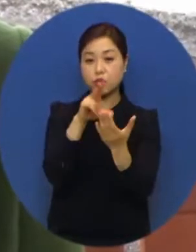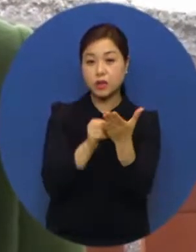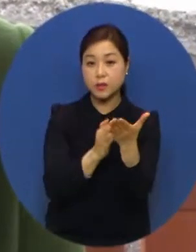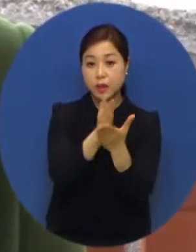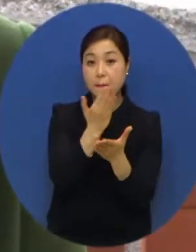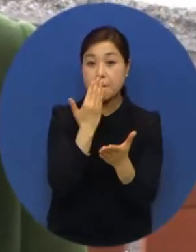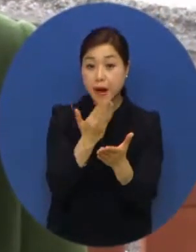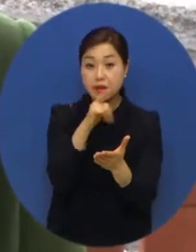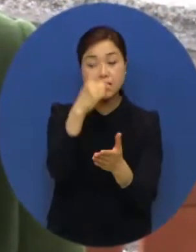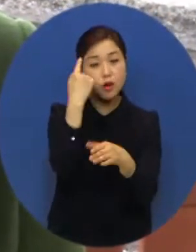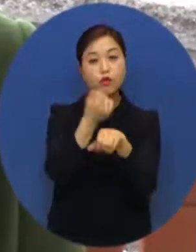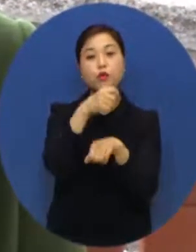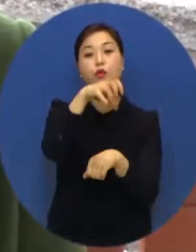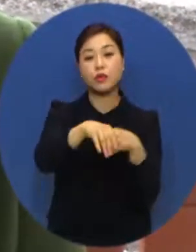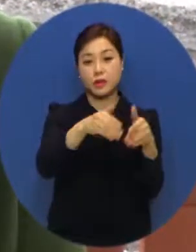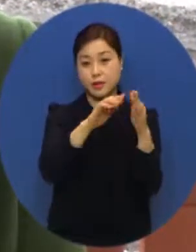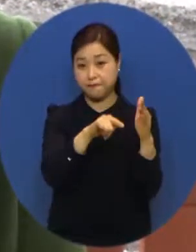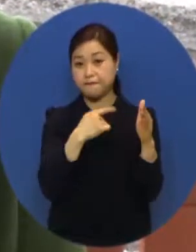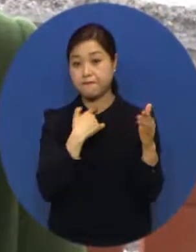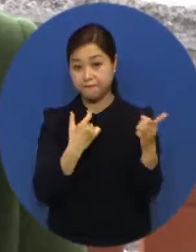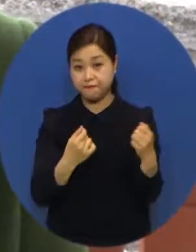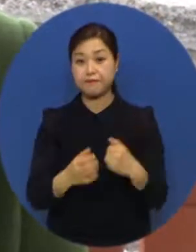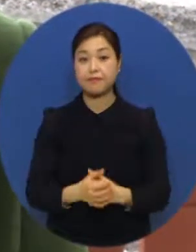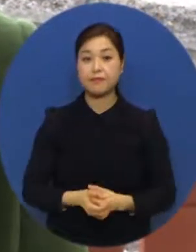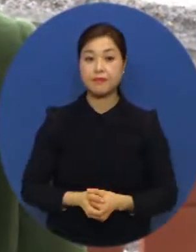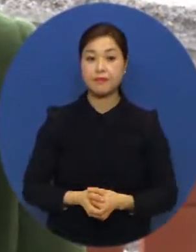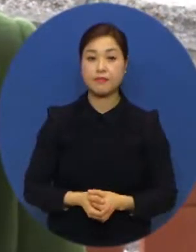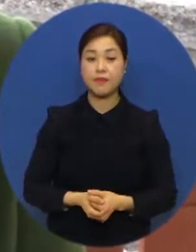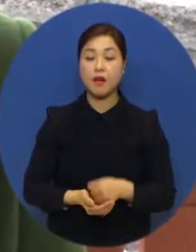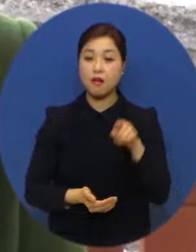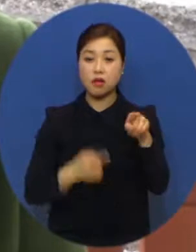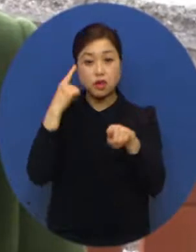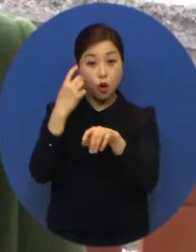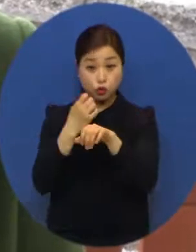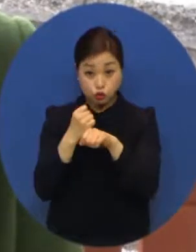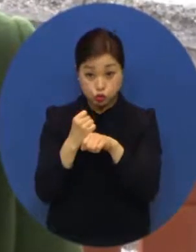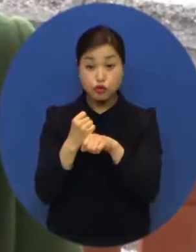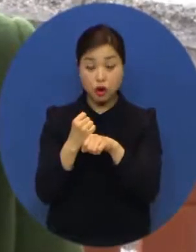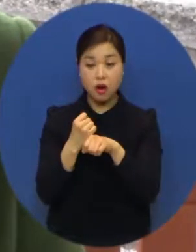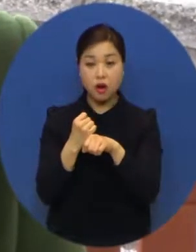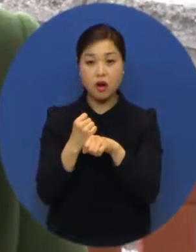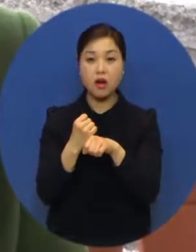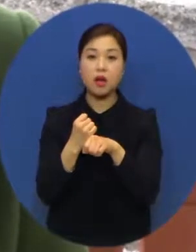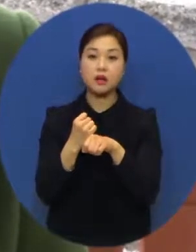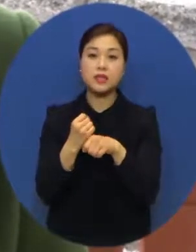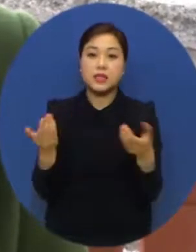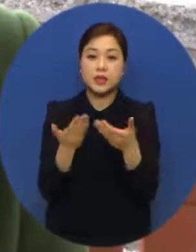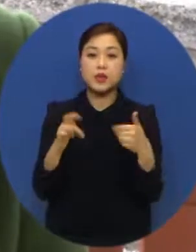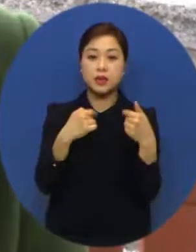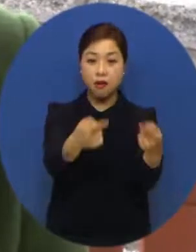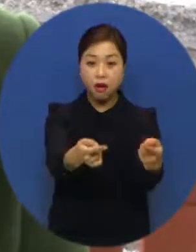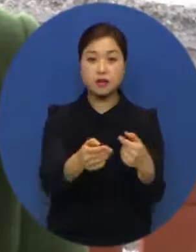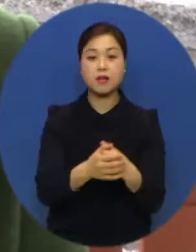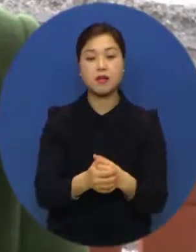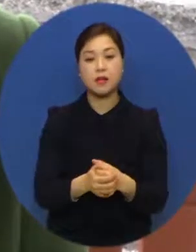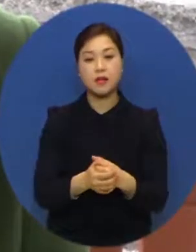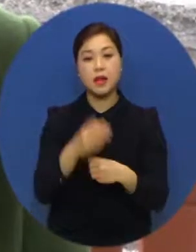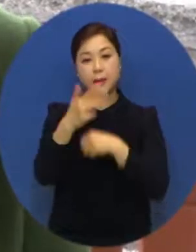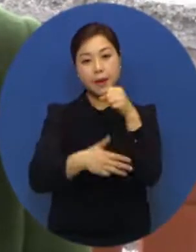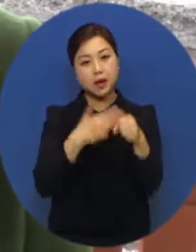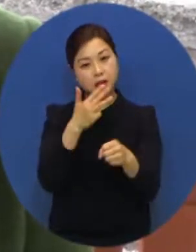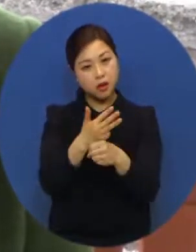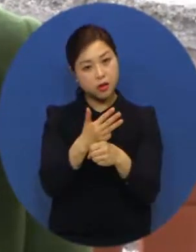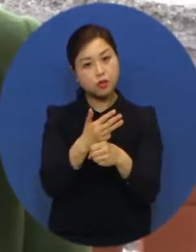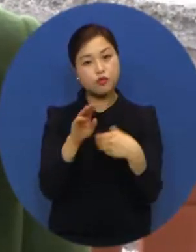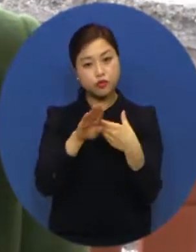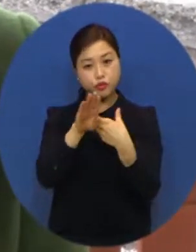있는 출연연구기관으로 만들어졌고요. 거기에 연구원으로 입사를 해서 있다가 한 8년 정도